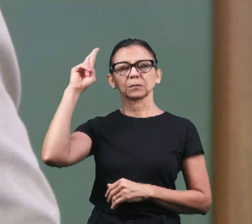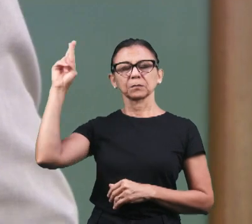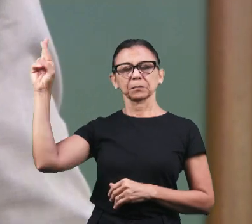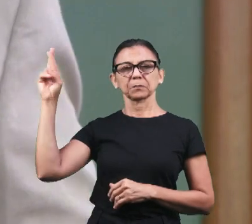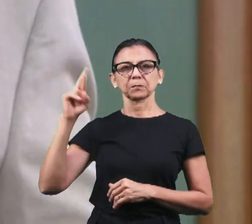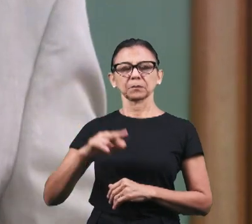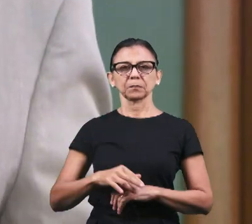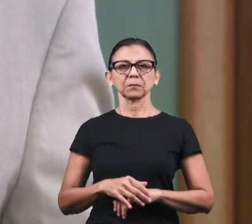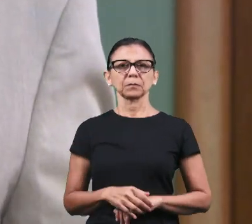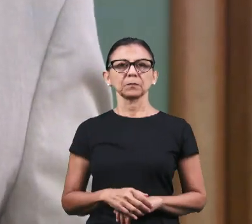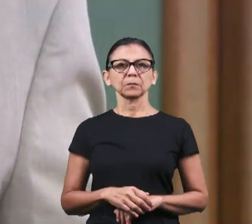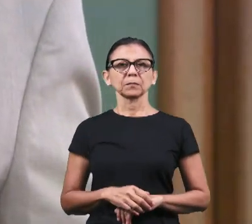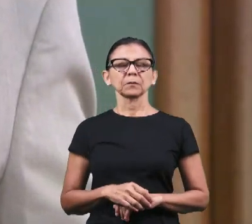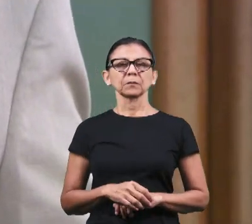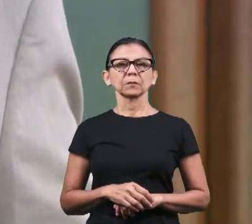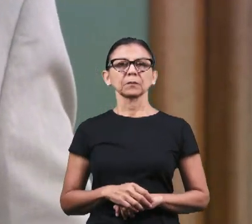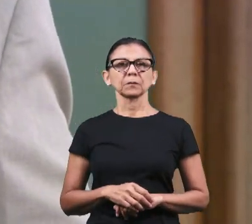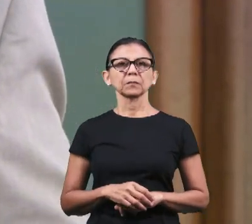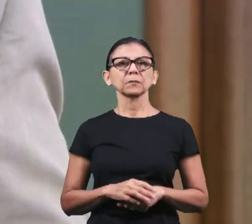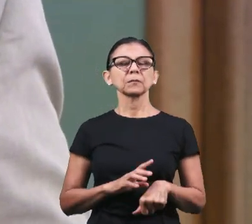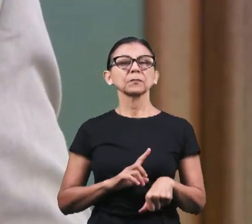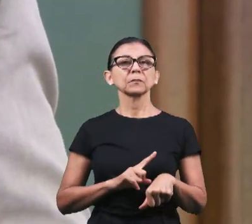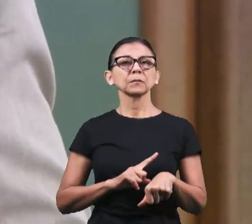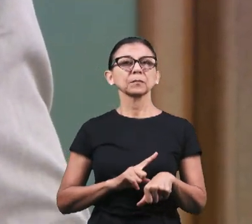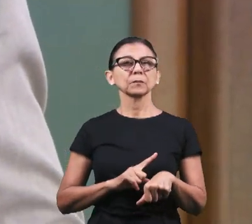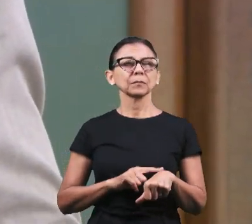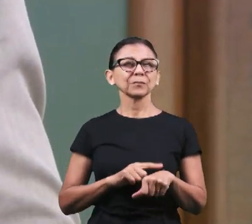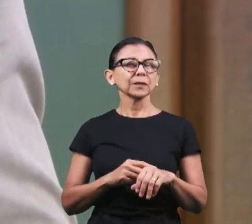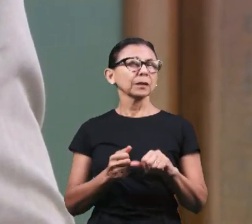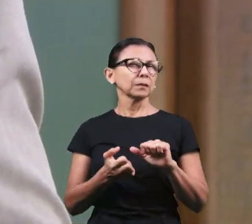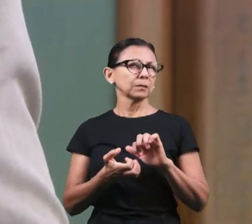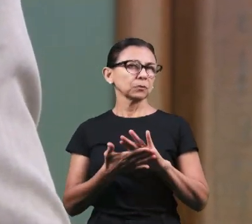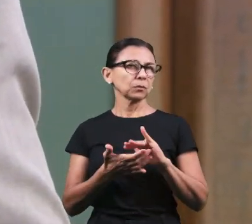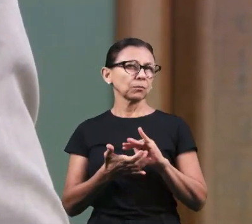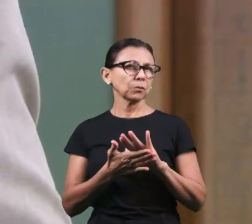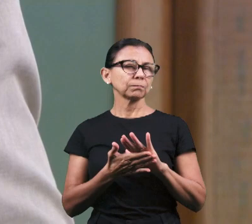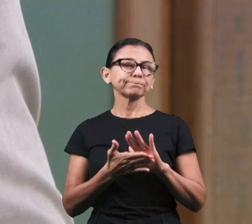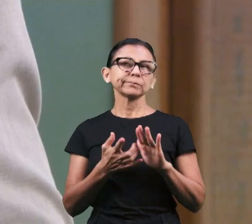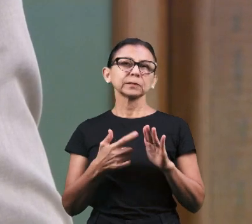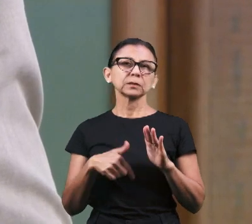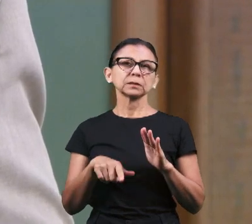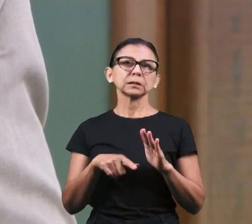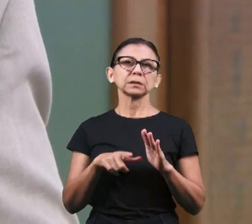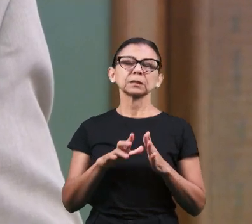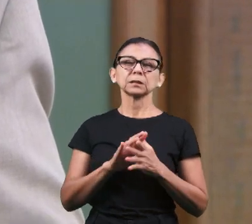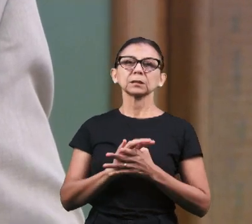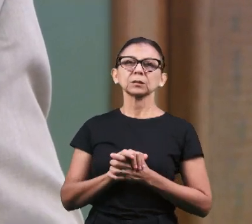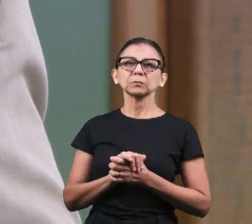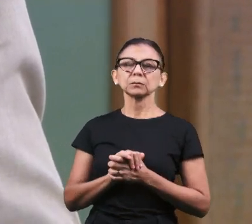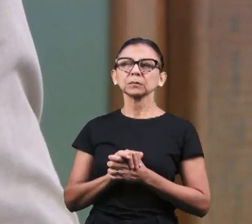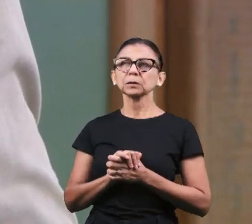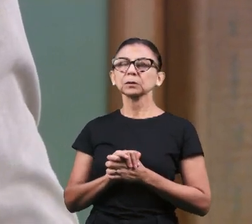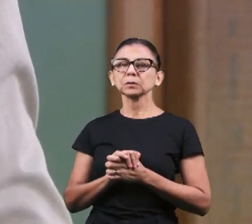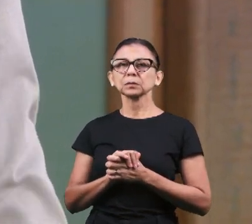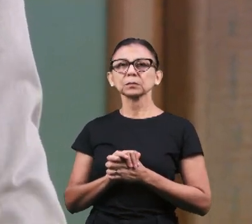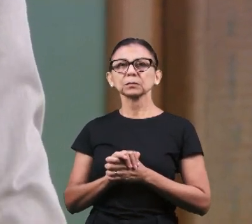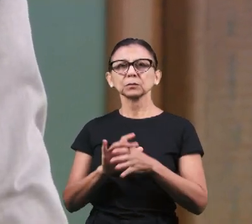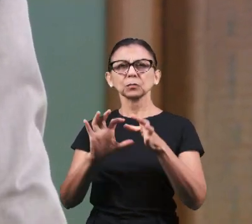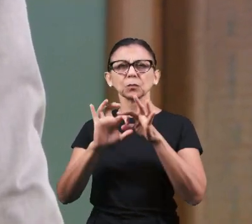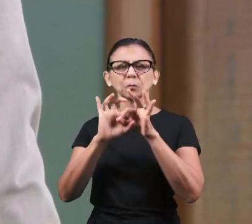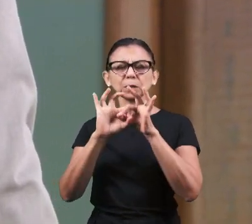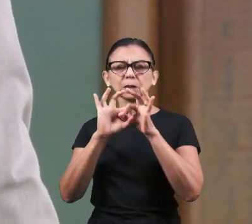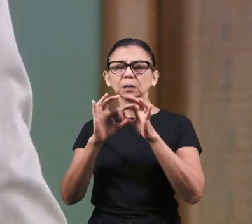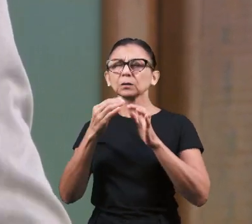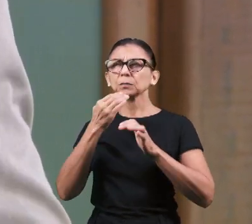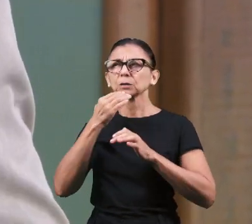Loué soit le nom du Seigneur. En ce moment de louange, c'est un moment où nous sommes en train de chercher un profondissement avec la